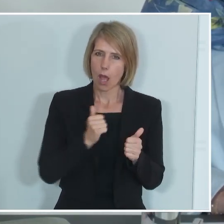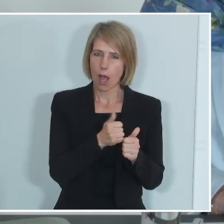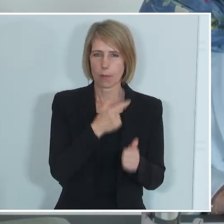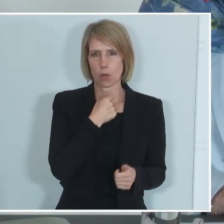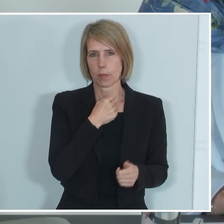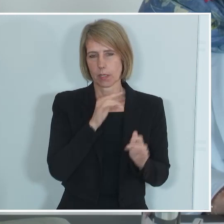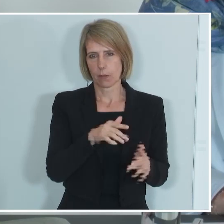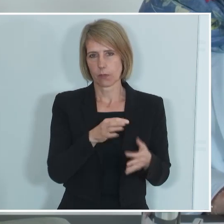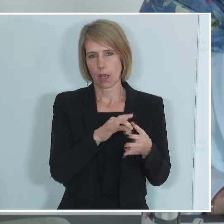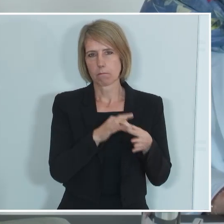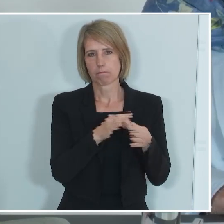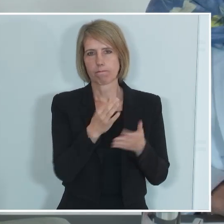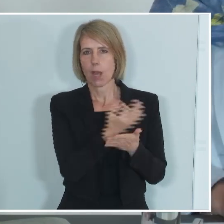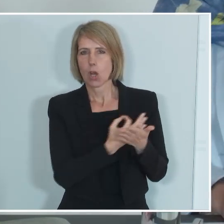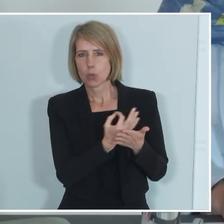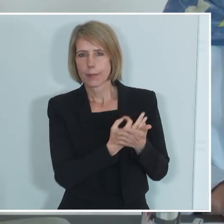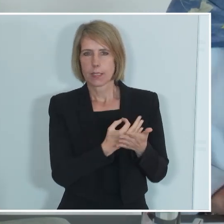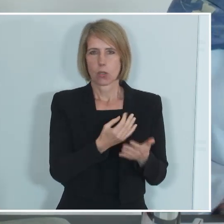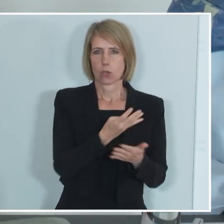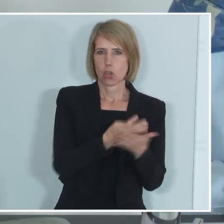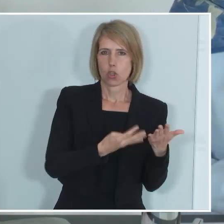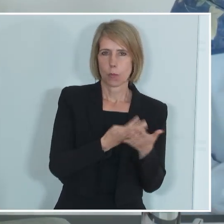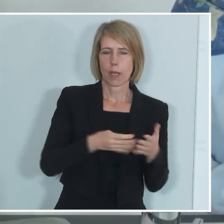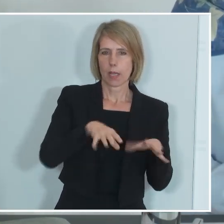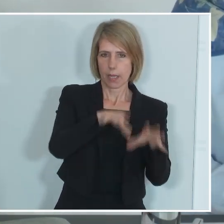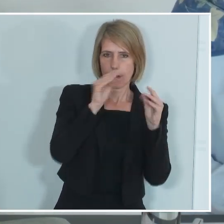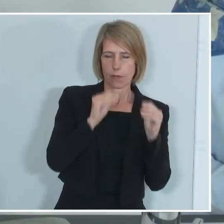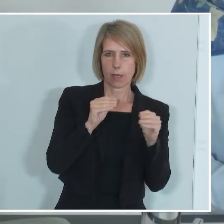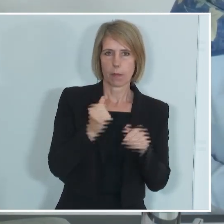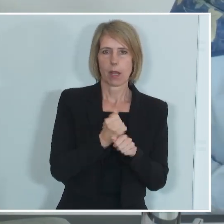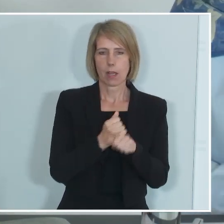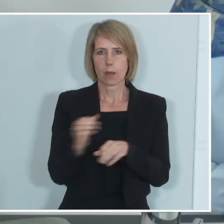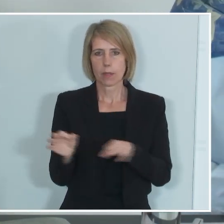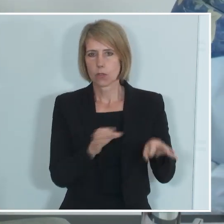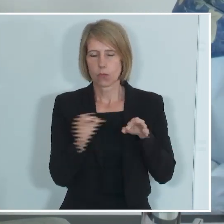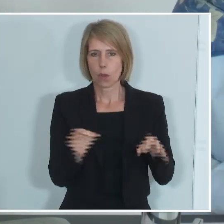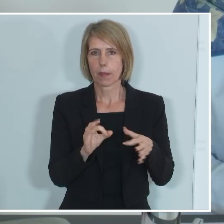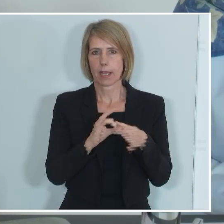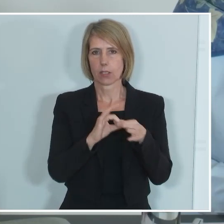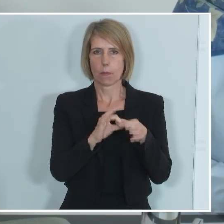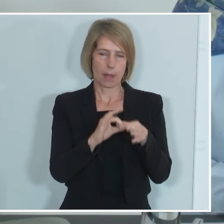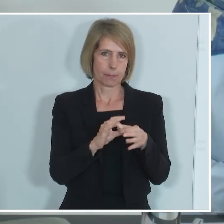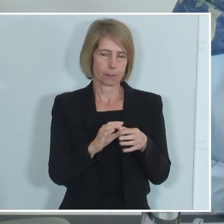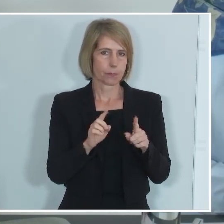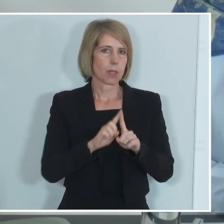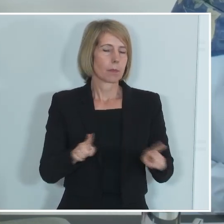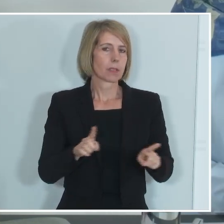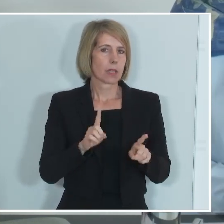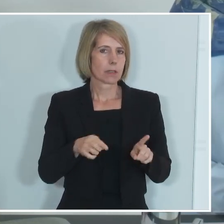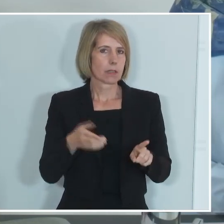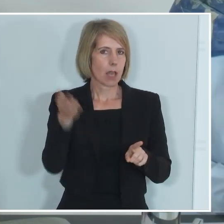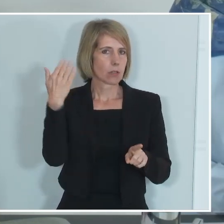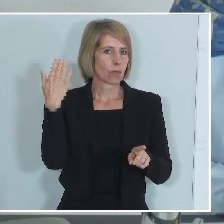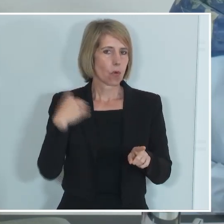was Spracherwerb und was Arbeitsvorbereitung betrifft. Und wir machen das jetzt anders als davor, wo das oft